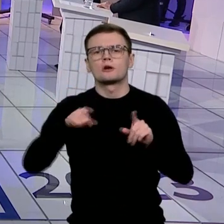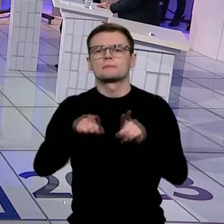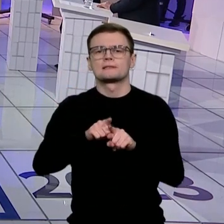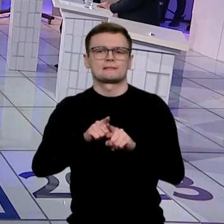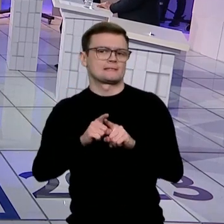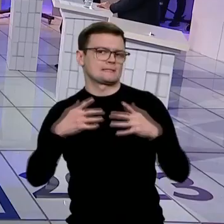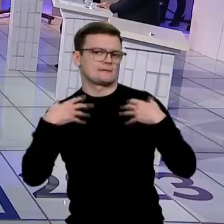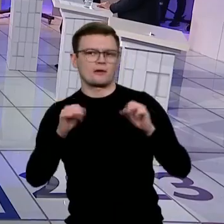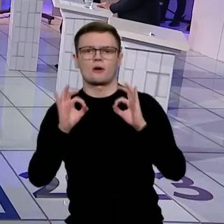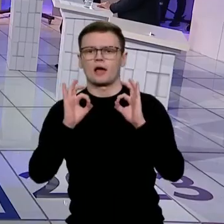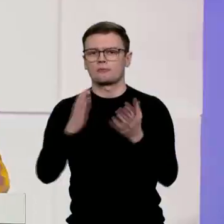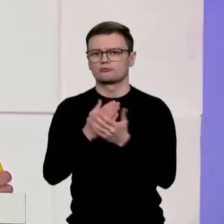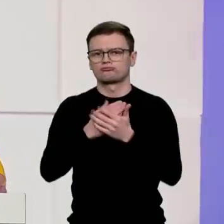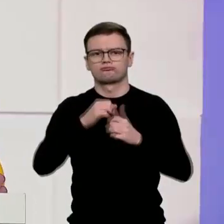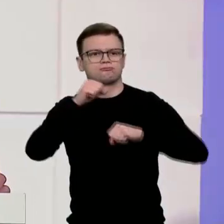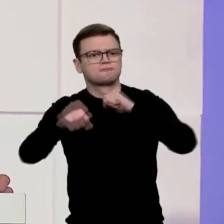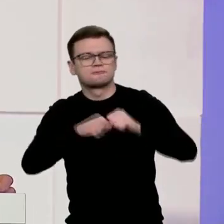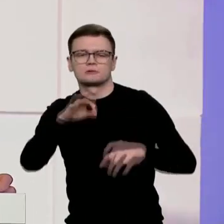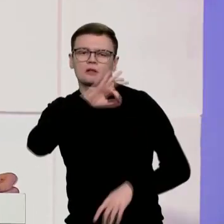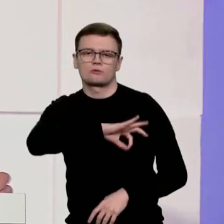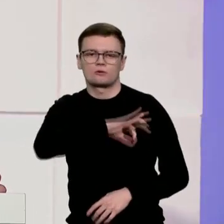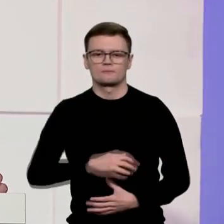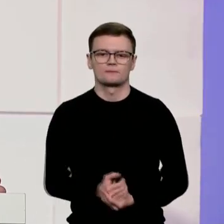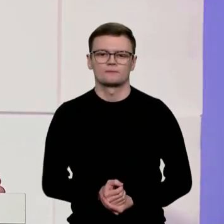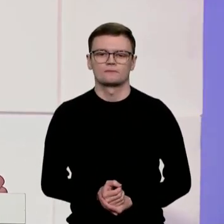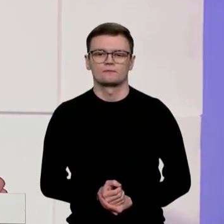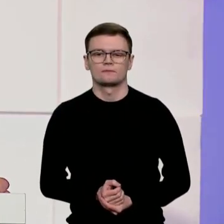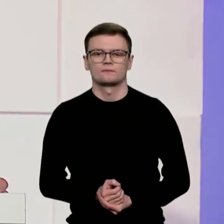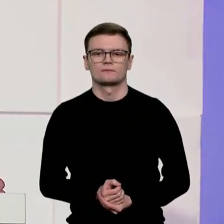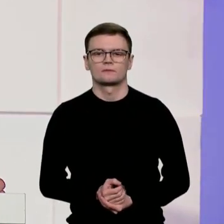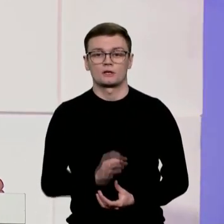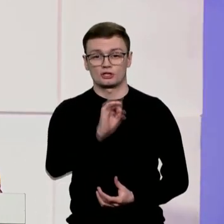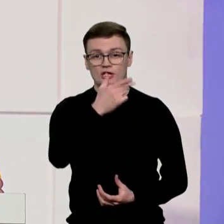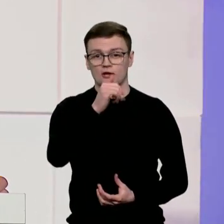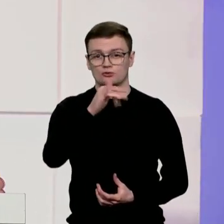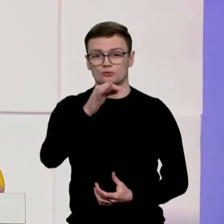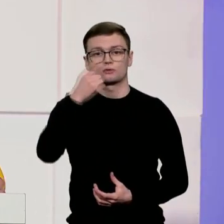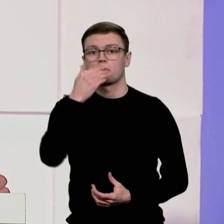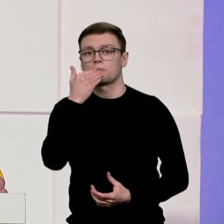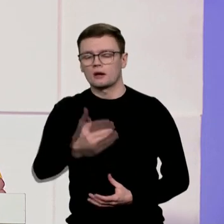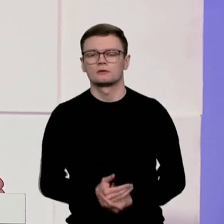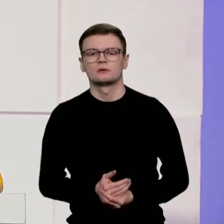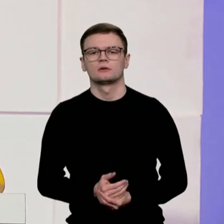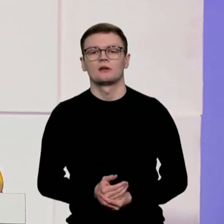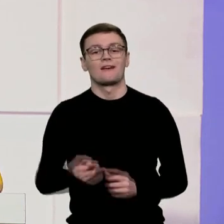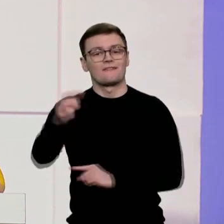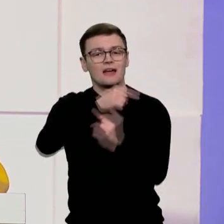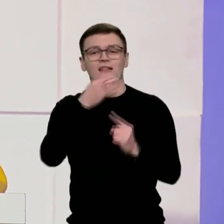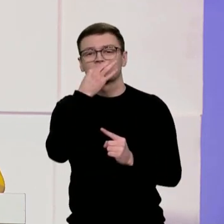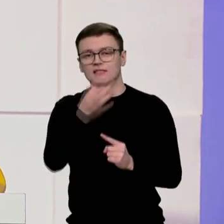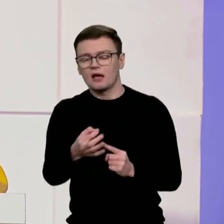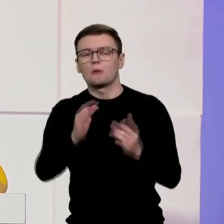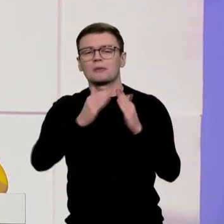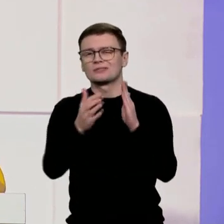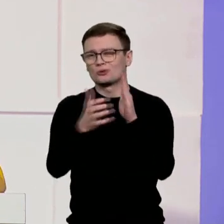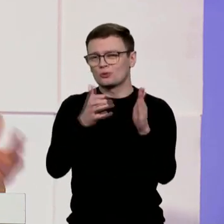transportu. Dėkui. Pone Šedžiau, verslas sako, kad mieste trūksta kvalifikuotų darbuotojų ir prisikviesti juos iš kitų miestų yra